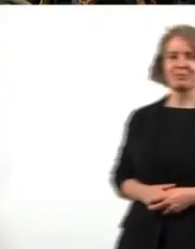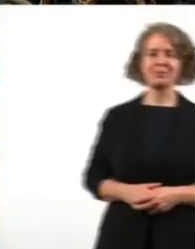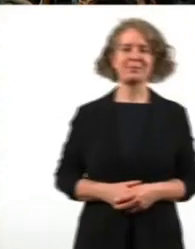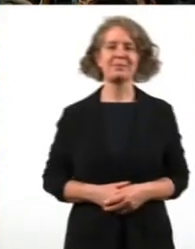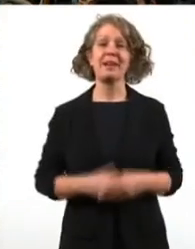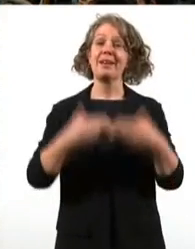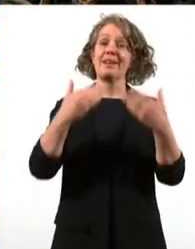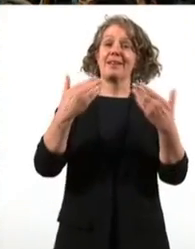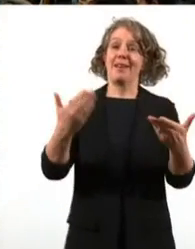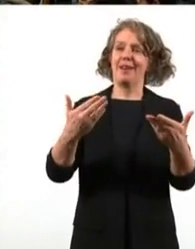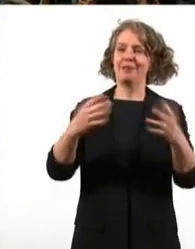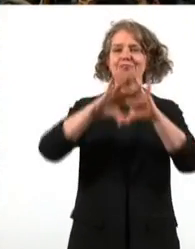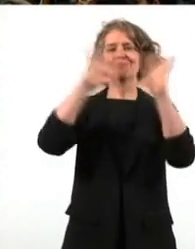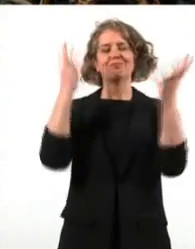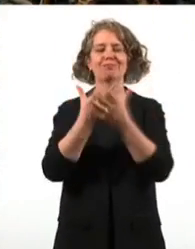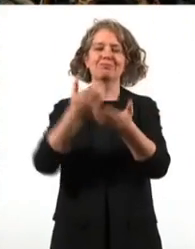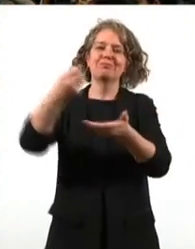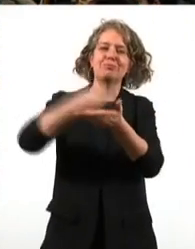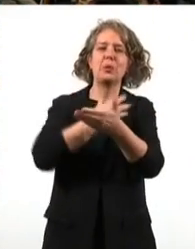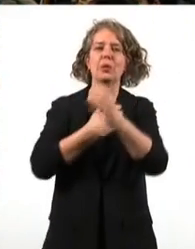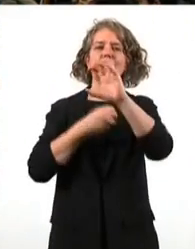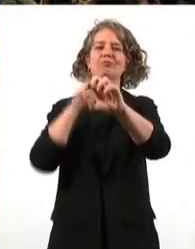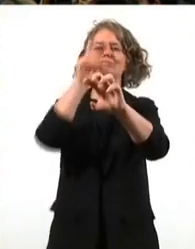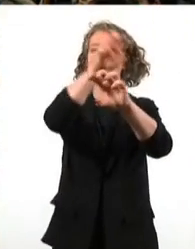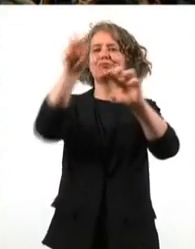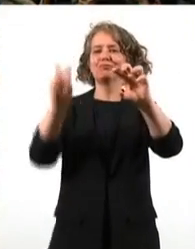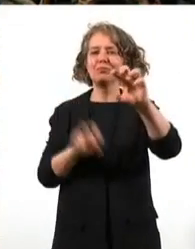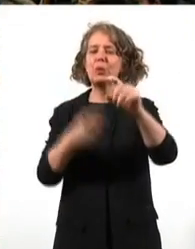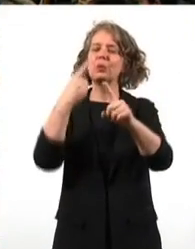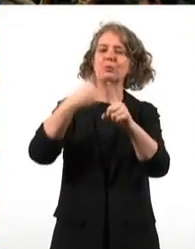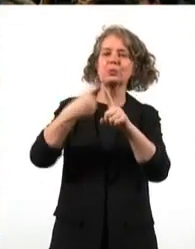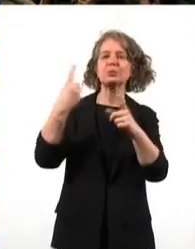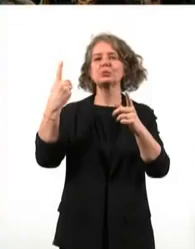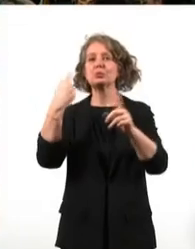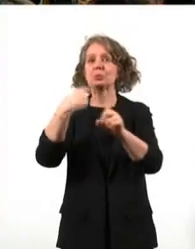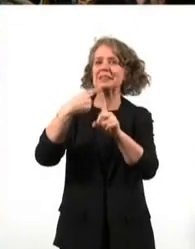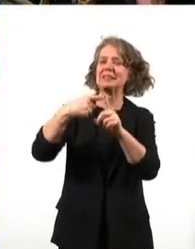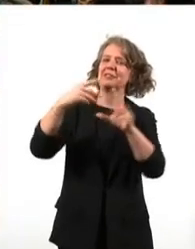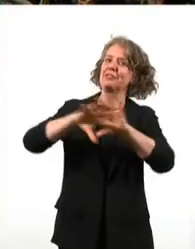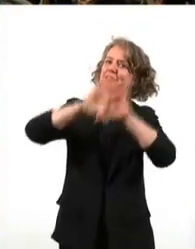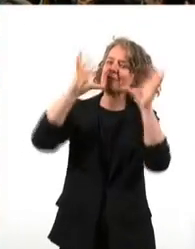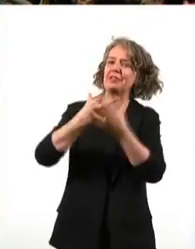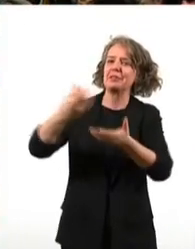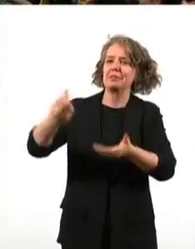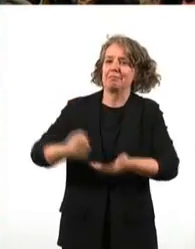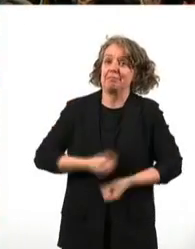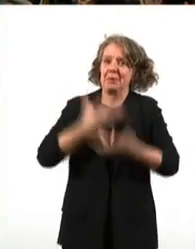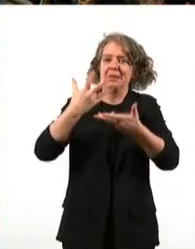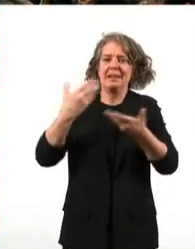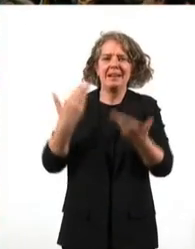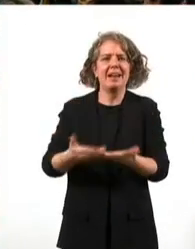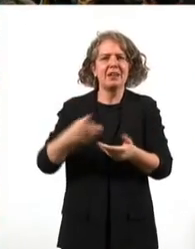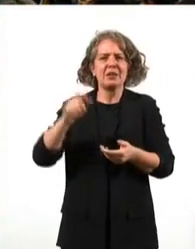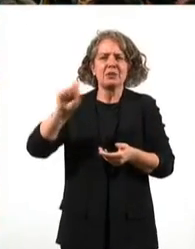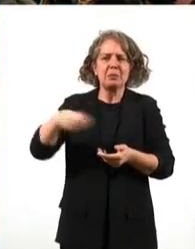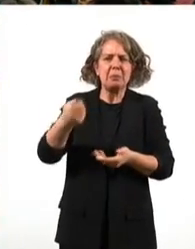ce que tu viens d'évoquer en dernier exemple, on arrive au bout de l'heure et demie de discussion qu'on s'était fixé pour cette session. Je